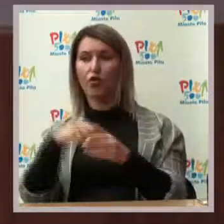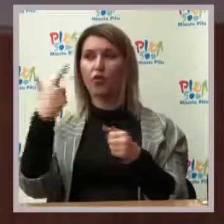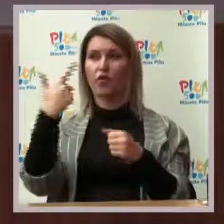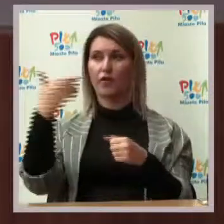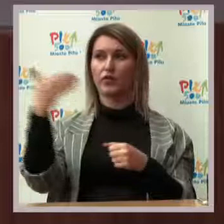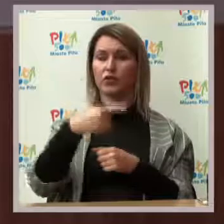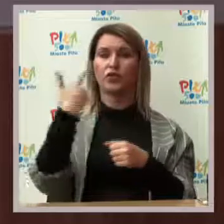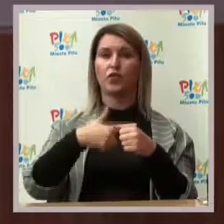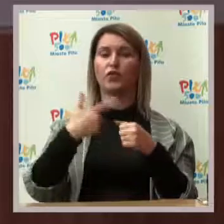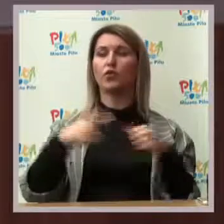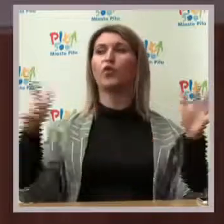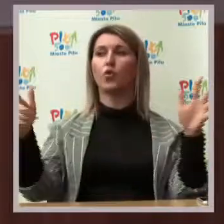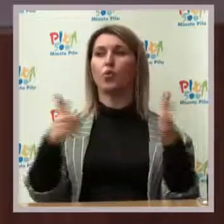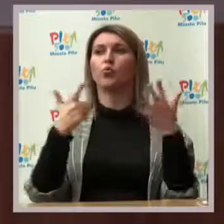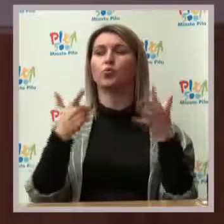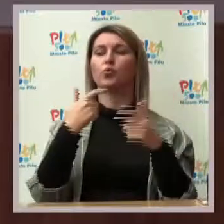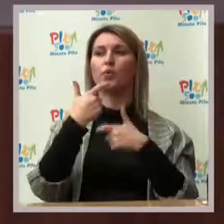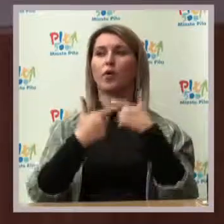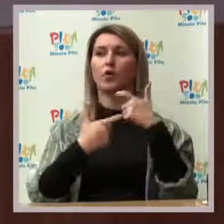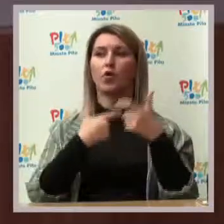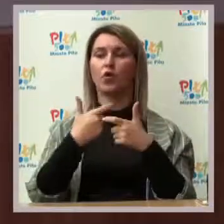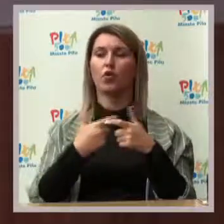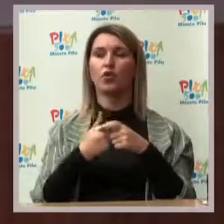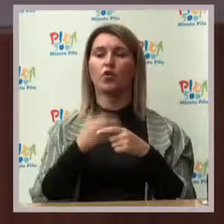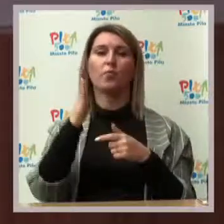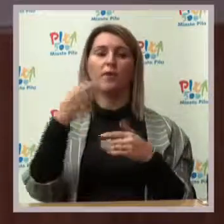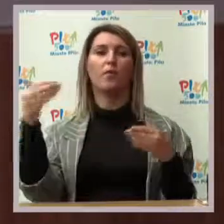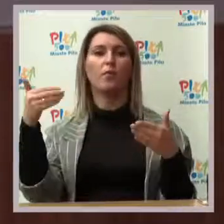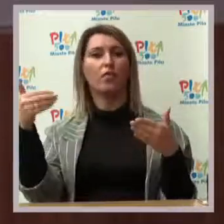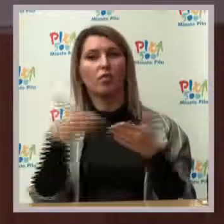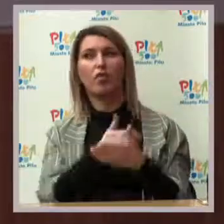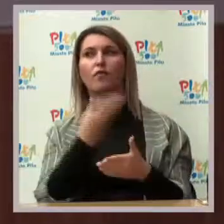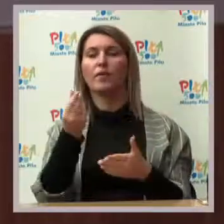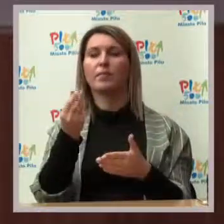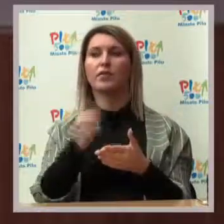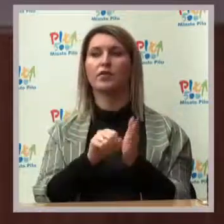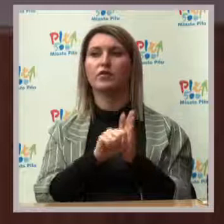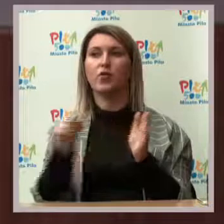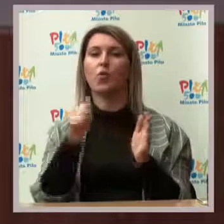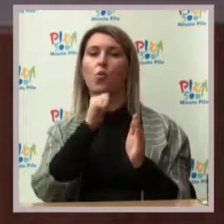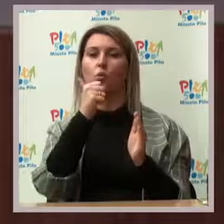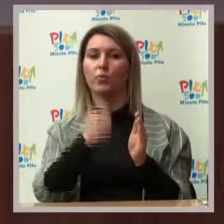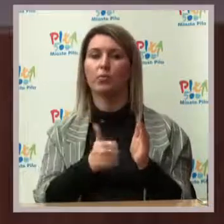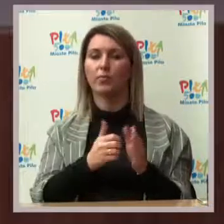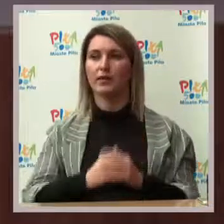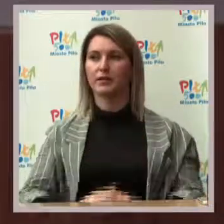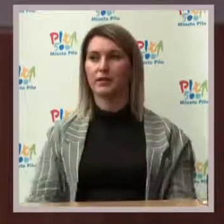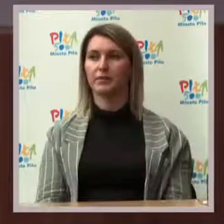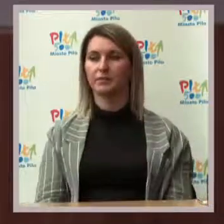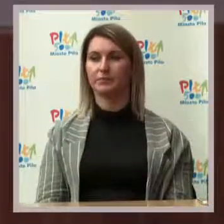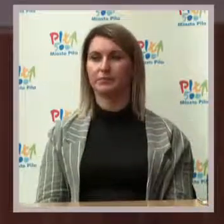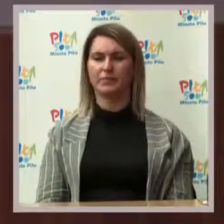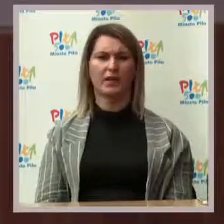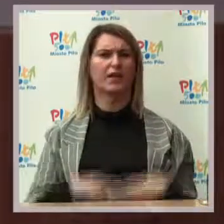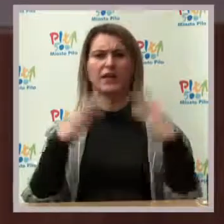od 2021 roku będą nowe pieniądze. I niezależnie od tego, co tam w tej wielkiej